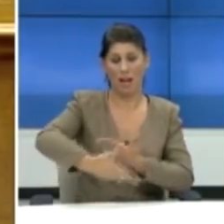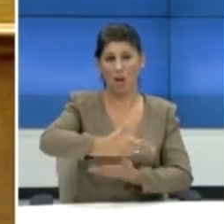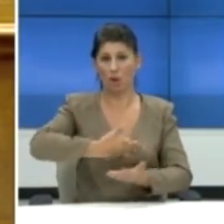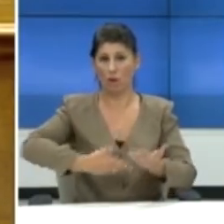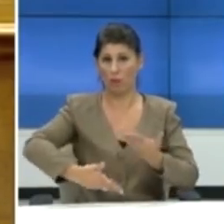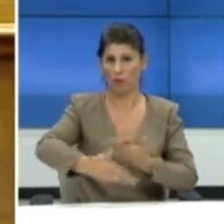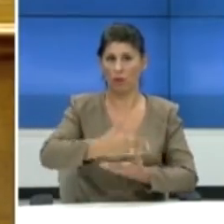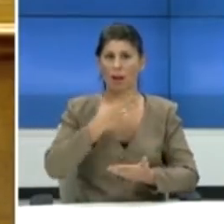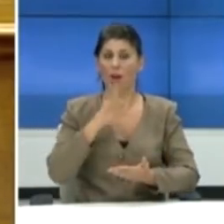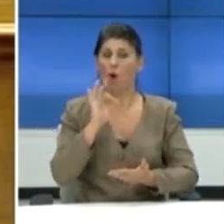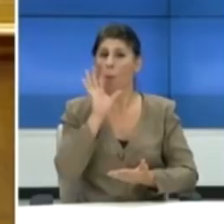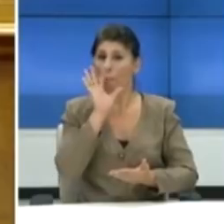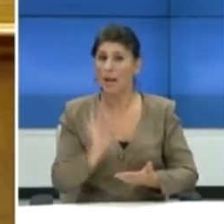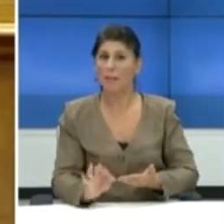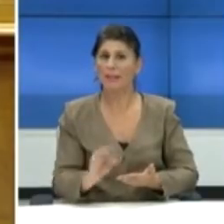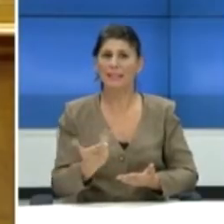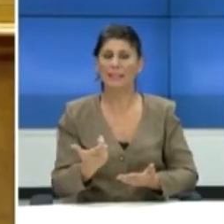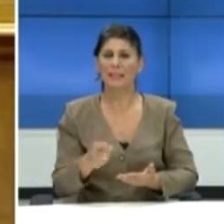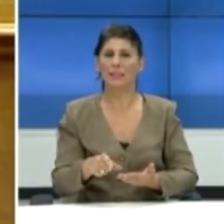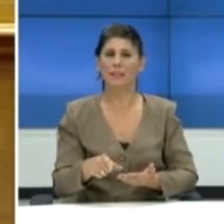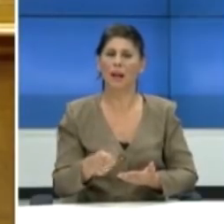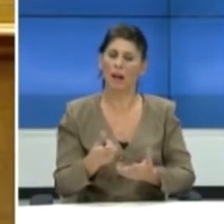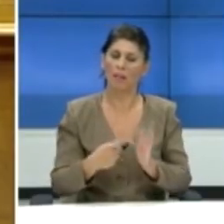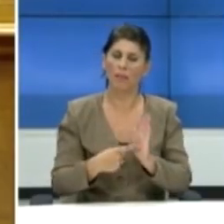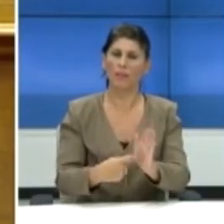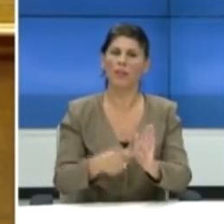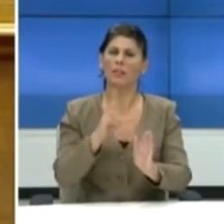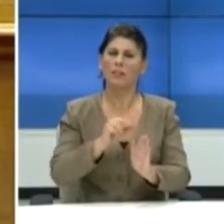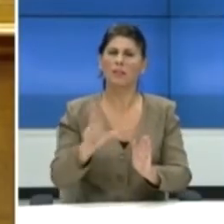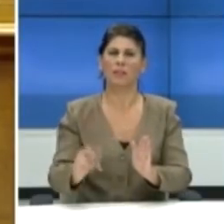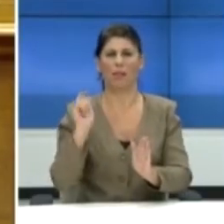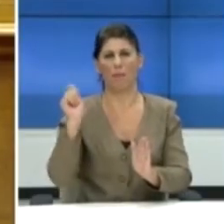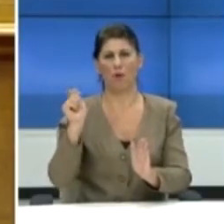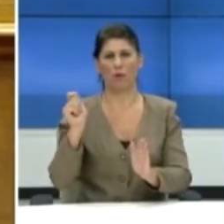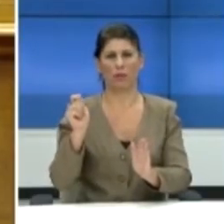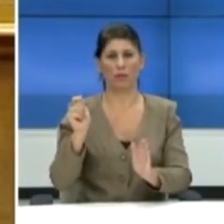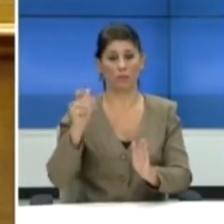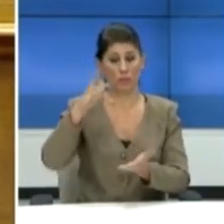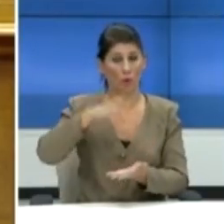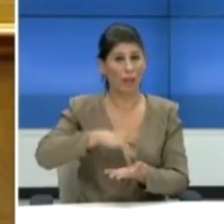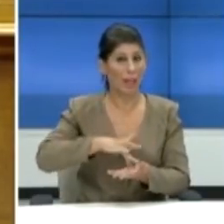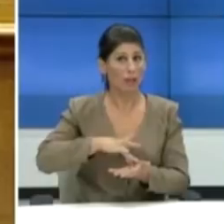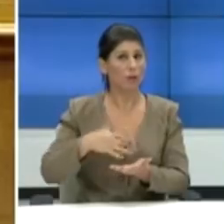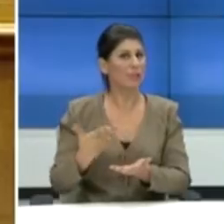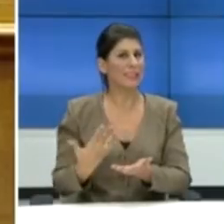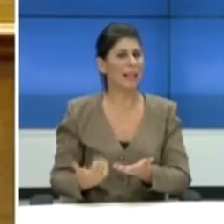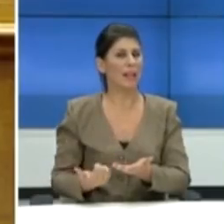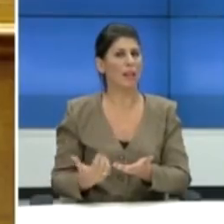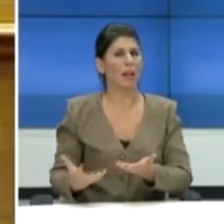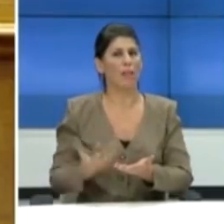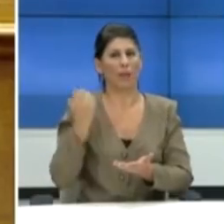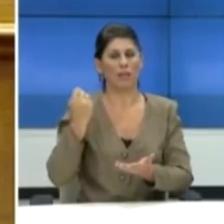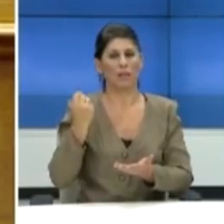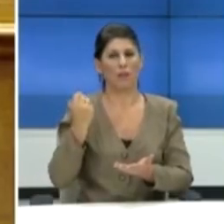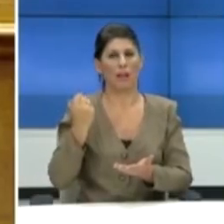Αλληλοτροφοδοτούνται, γιατί στην πραγματικότητα πρόκειται για εκφάνσεις της ίδιας πολιτικής που στον πυρήνα της έχει τη